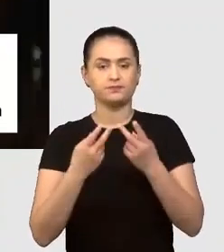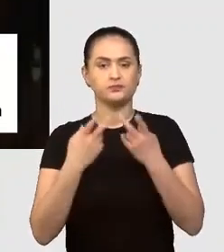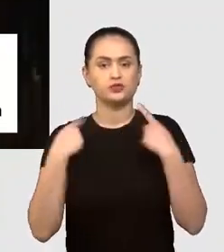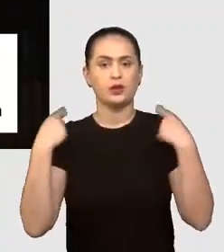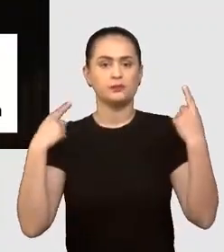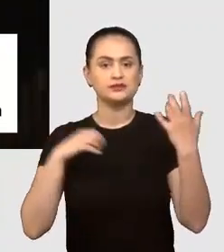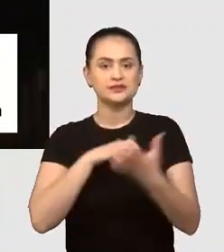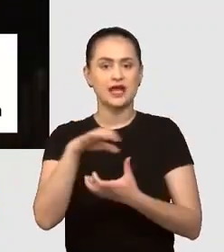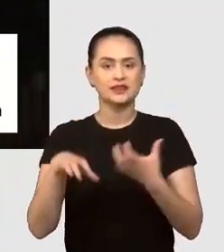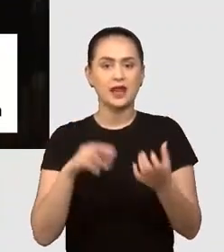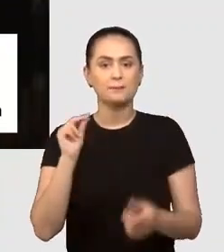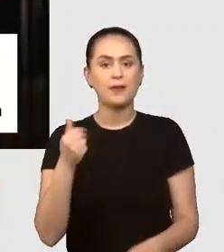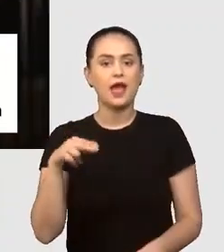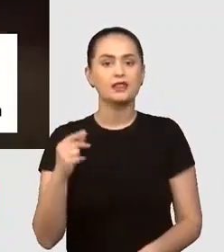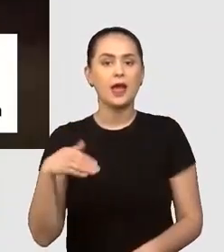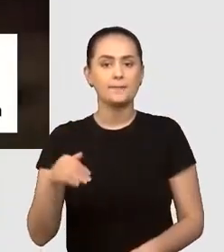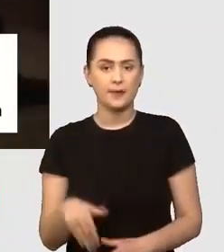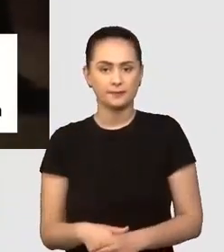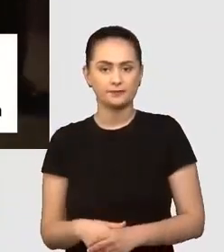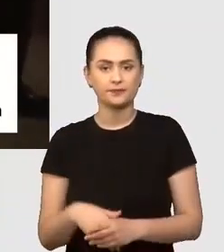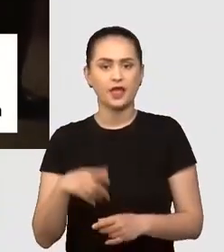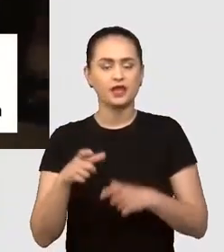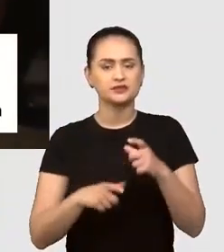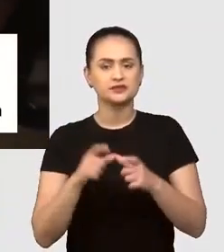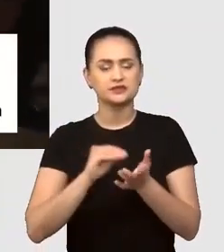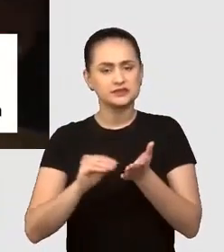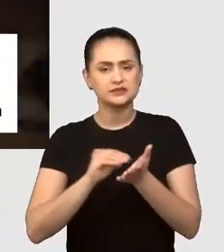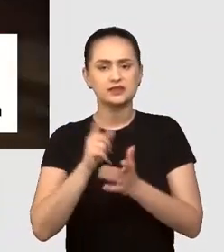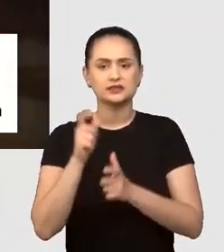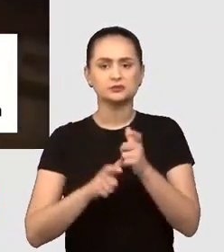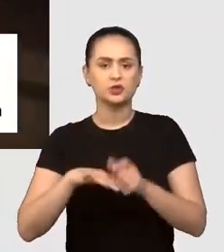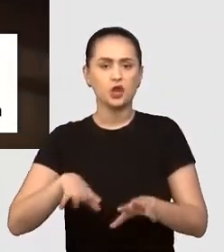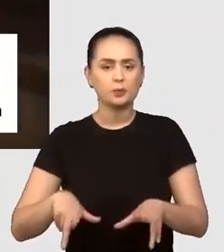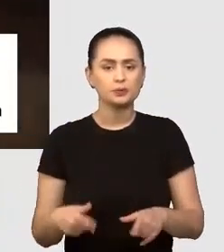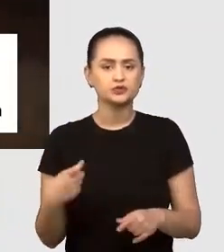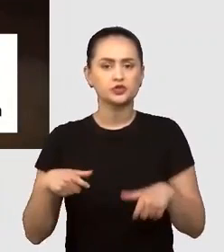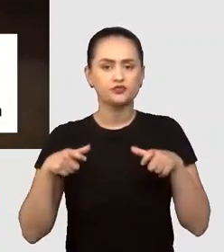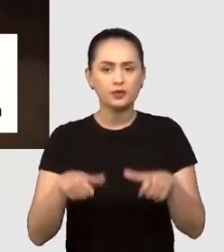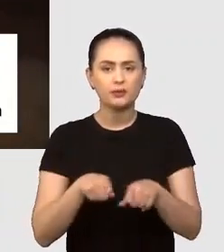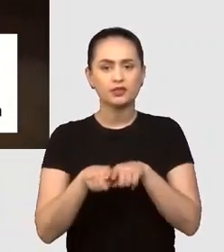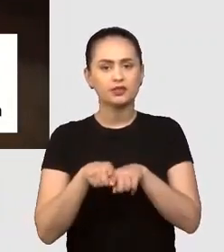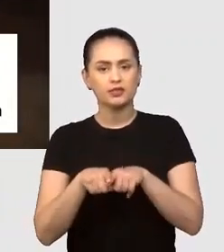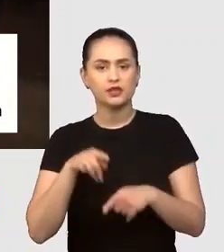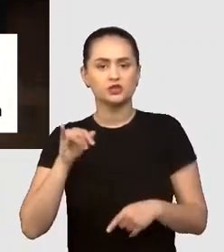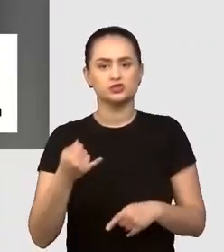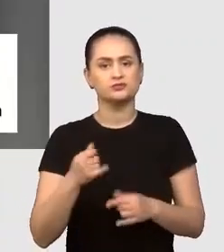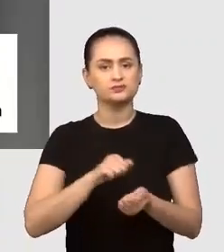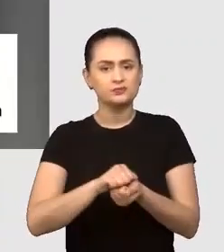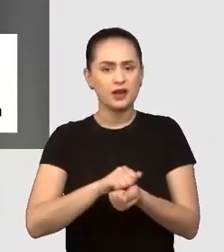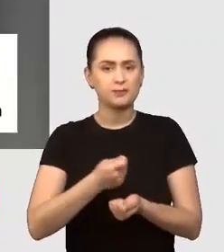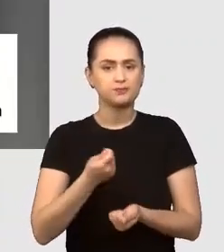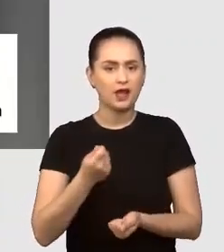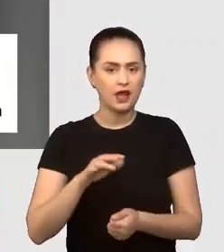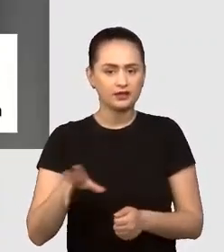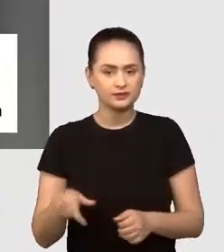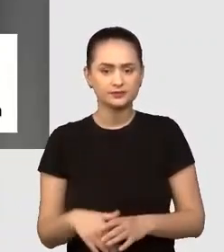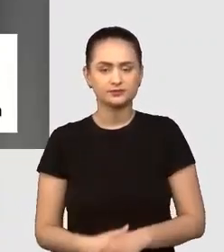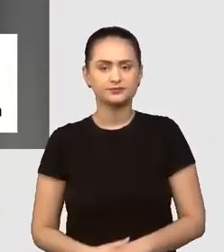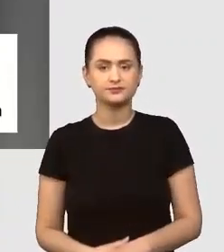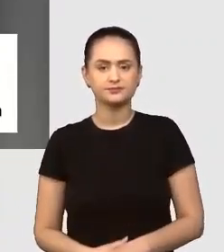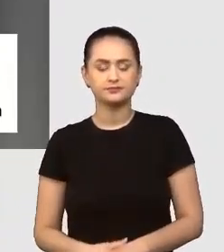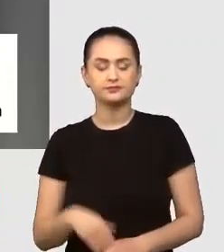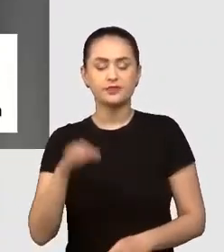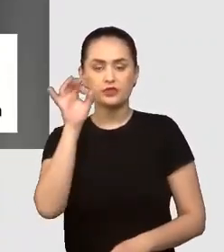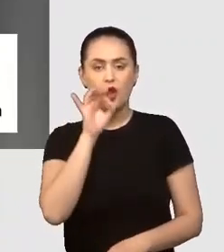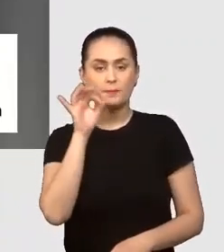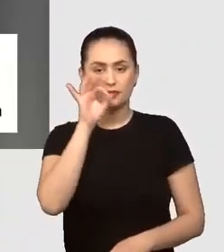în celebrul scandal Panama Papers. A scris despre corupția din guvern, nepotism și acuzațiile de spălare de bani